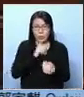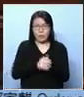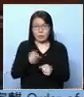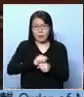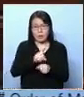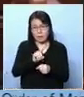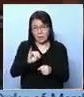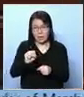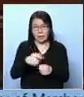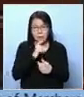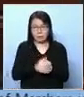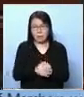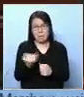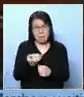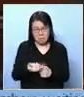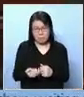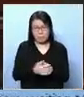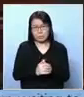去 ，dishonourable。